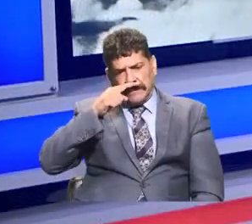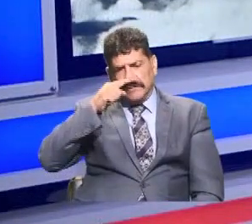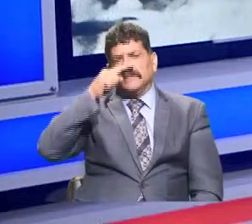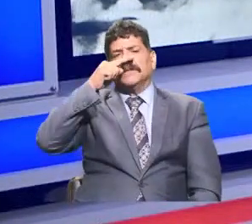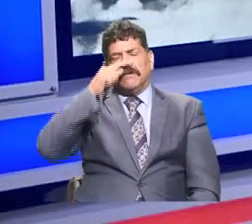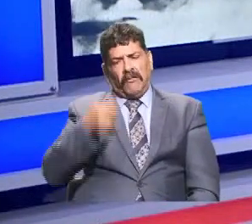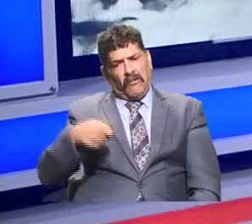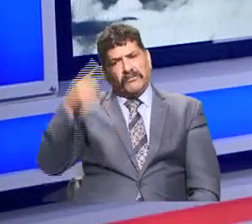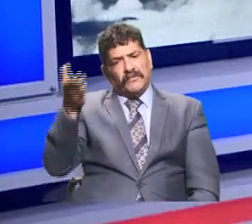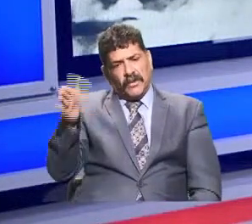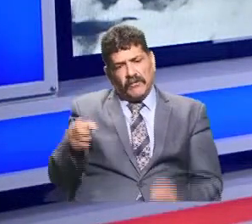قيمه الدم